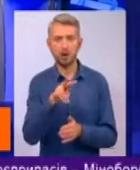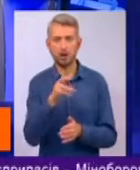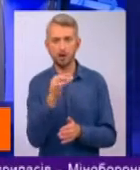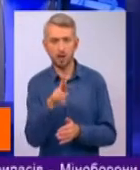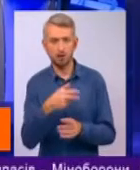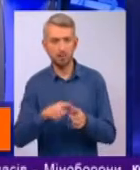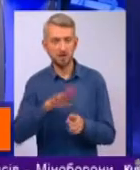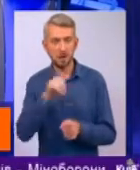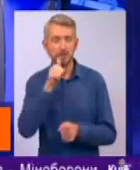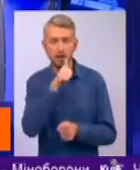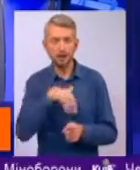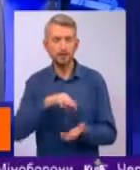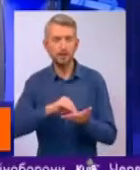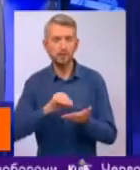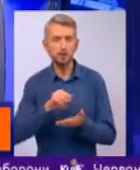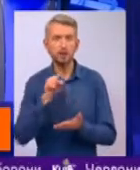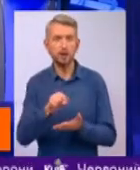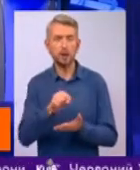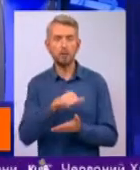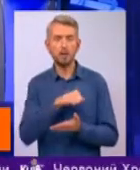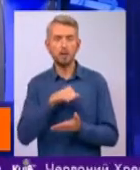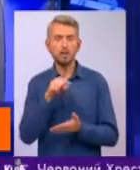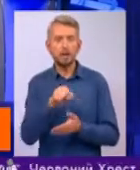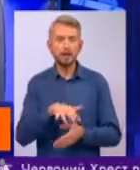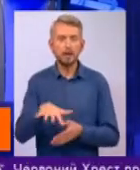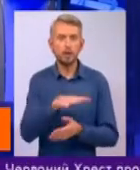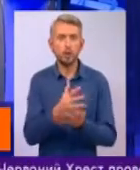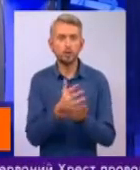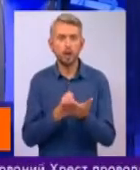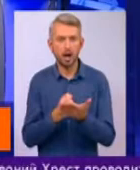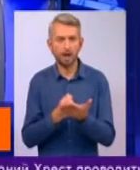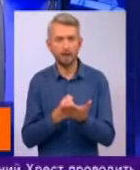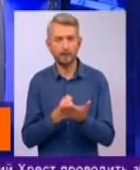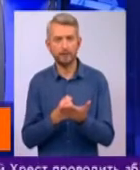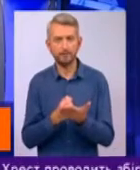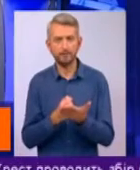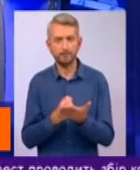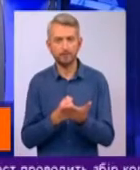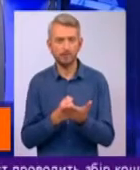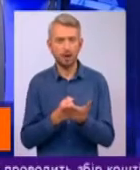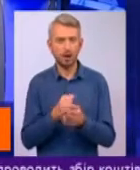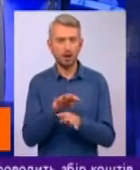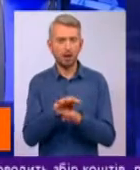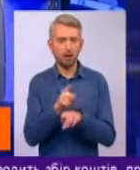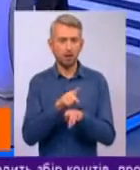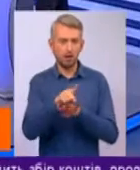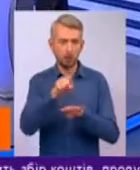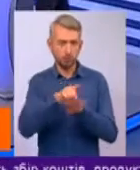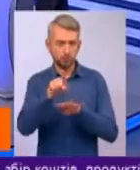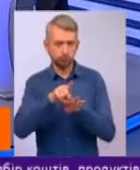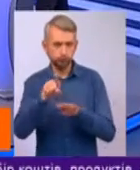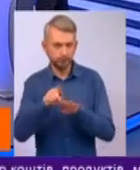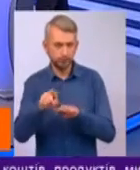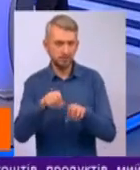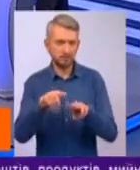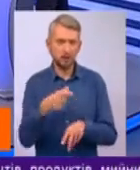вже секрет, про це всі пишуть, що там саме на цій території зберігається залпові системи ракетної зброї, предназначені